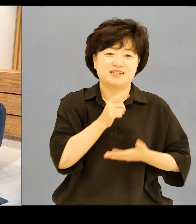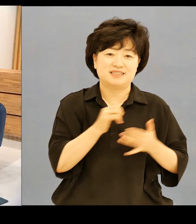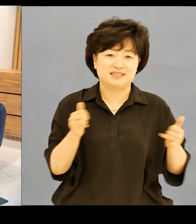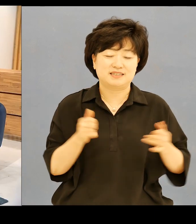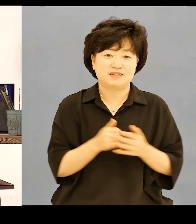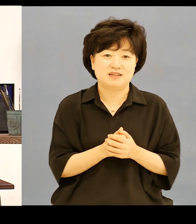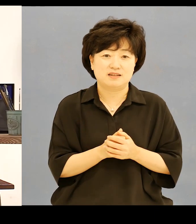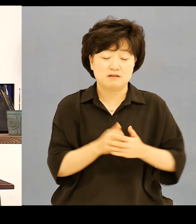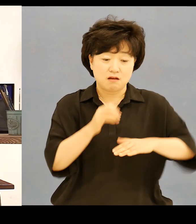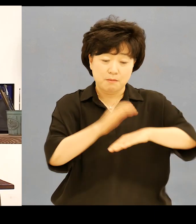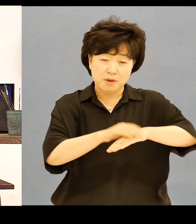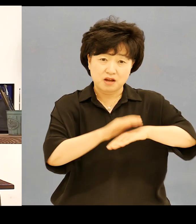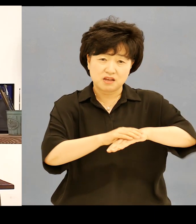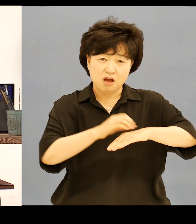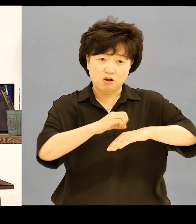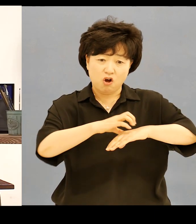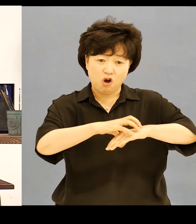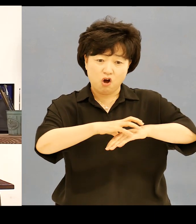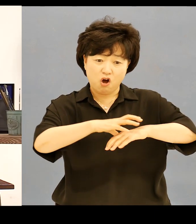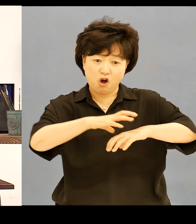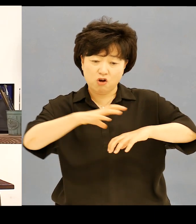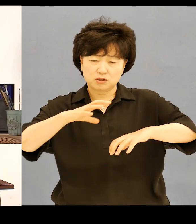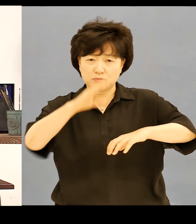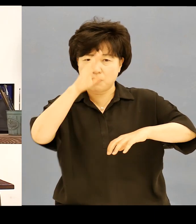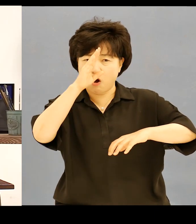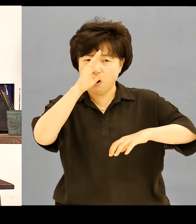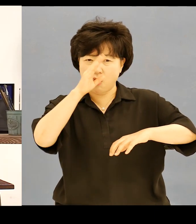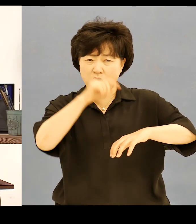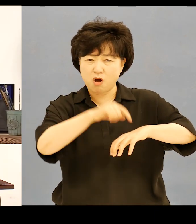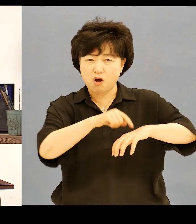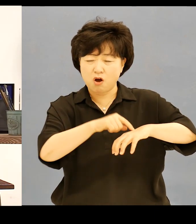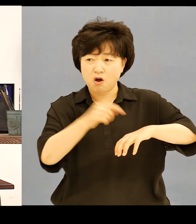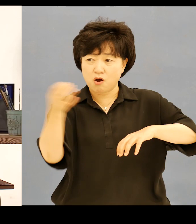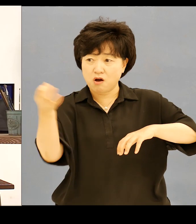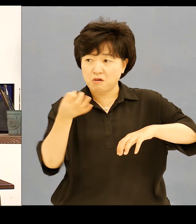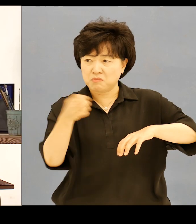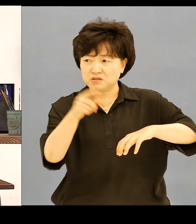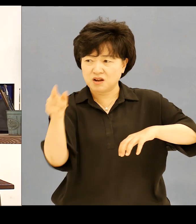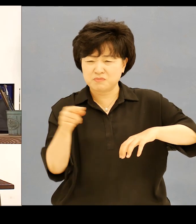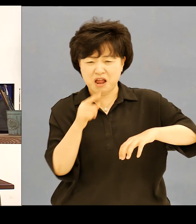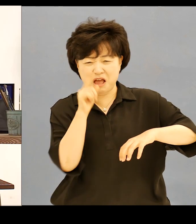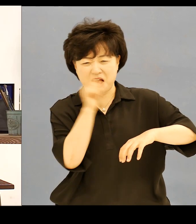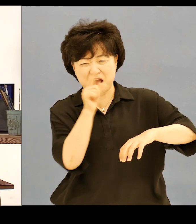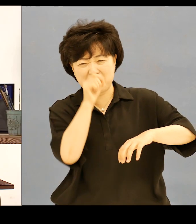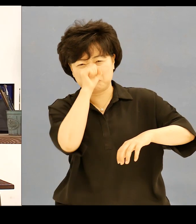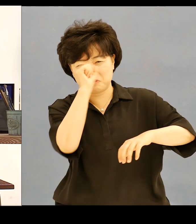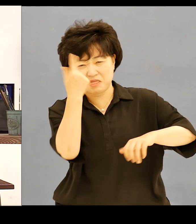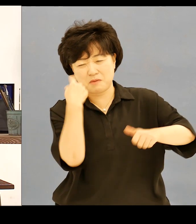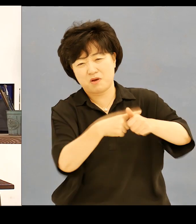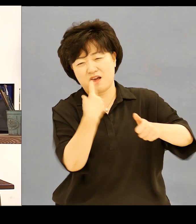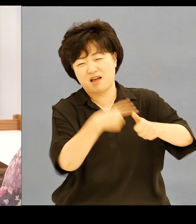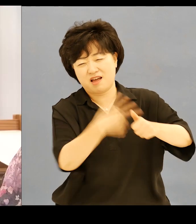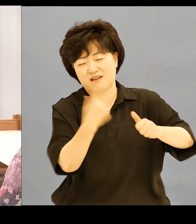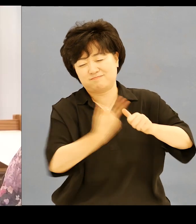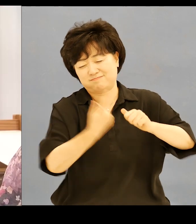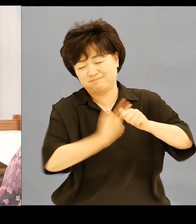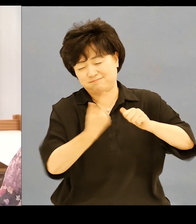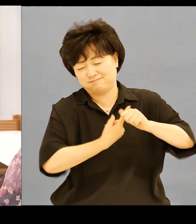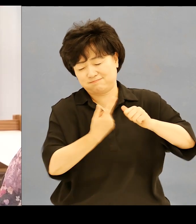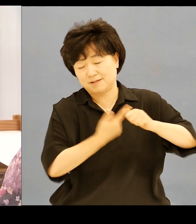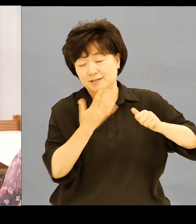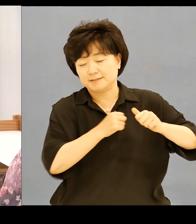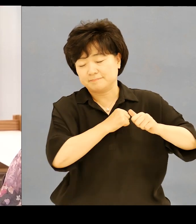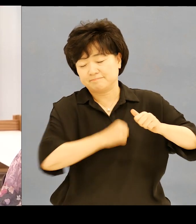팔이 커지는 난치병을 앓고 계시는데 거기에 달린 악플들을 보시면서도 아 괜찮다 하면서